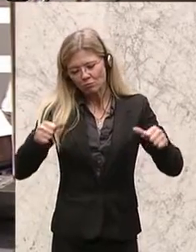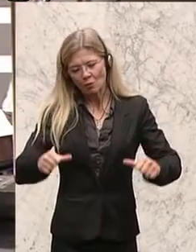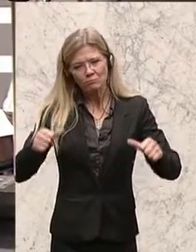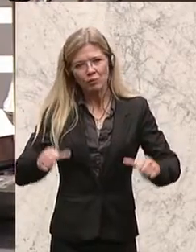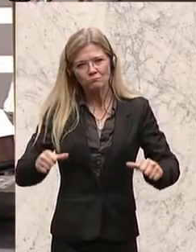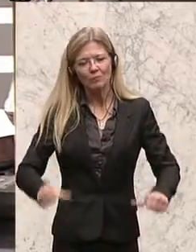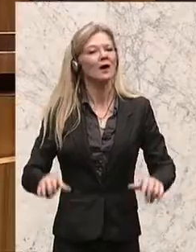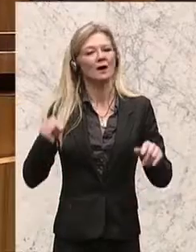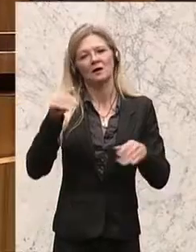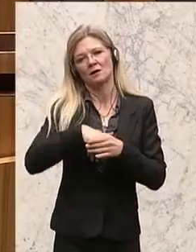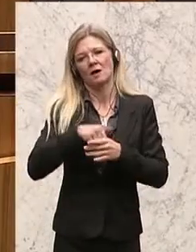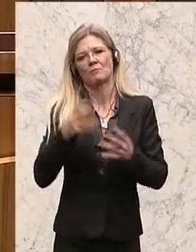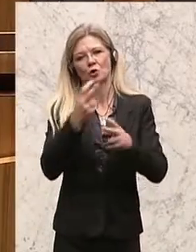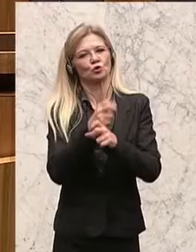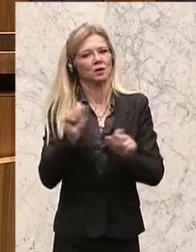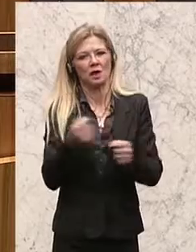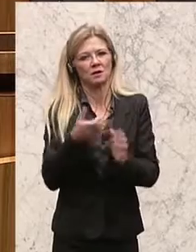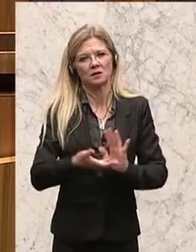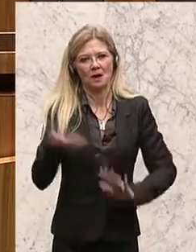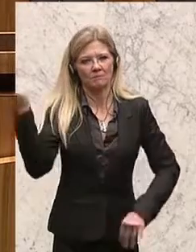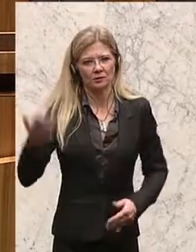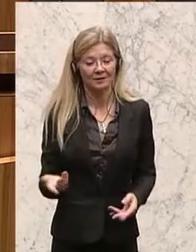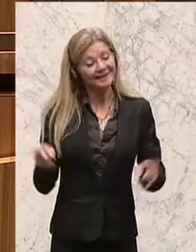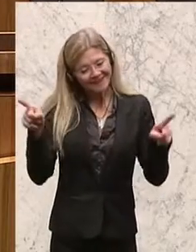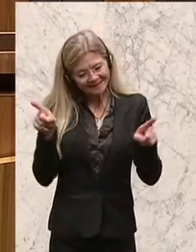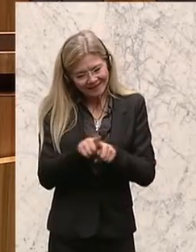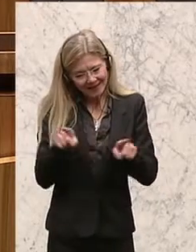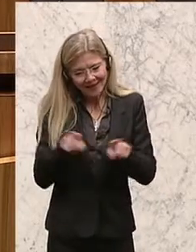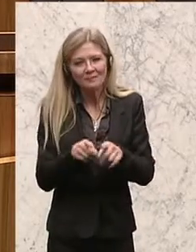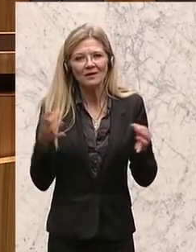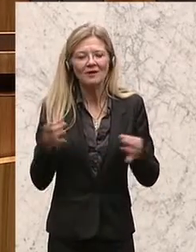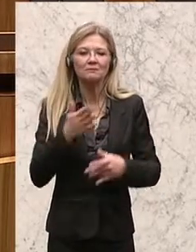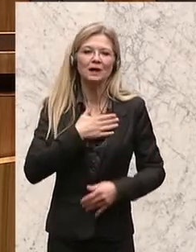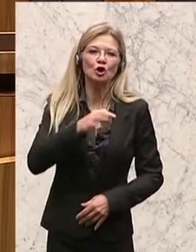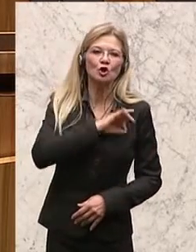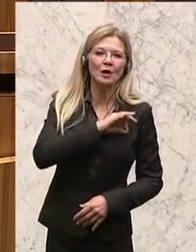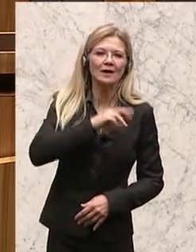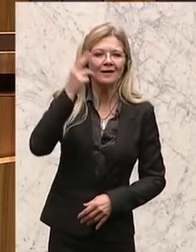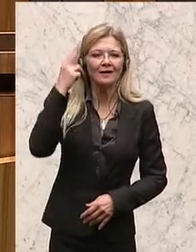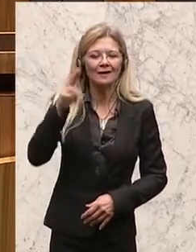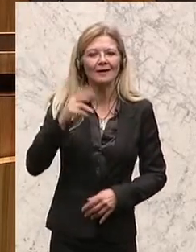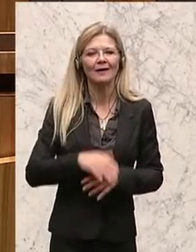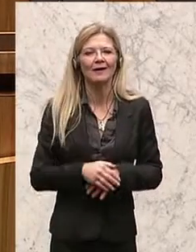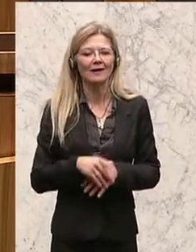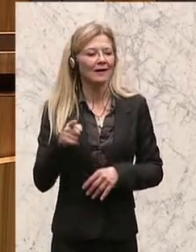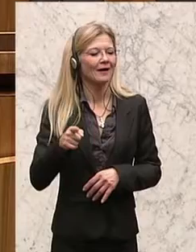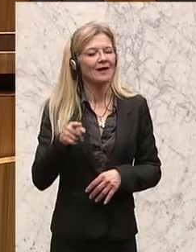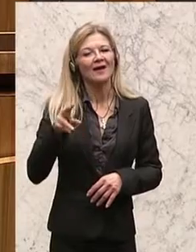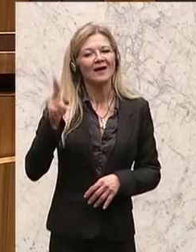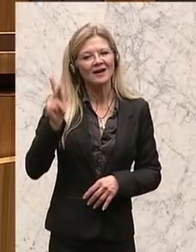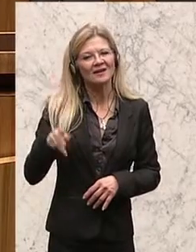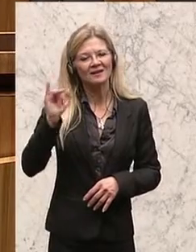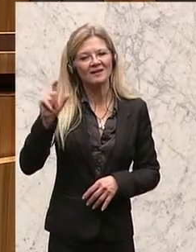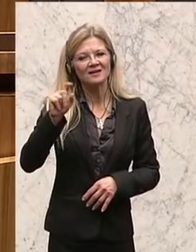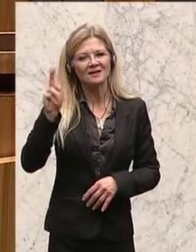und genau in die selbe kerbe schließt auch ein antrag meines kollegen herbert kickl das ist nämlich die umsetzung des burgenländischen